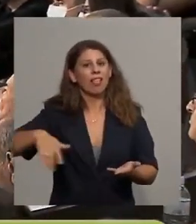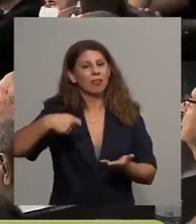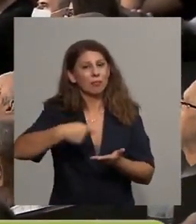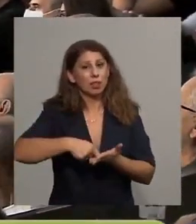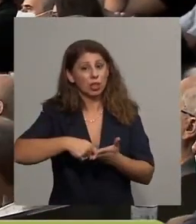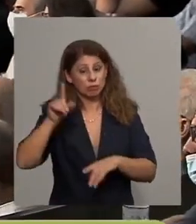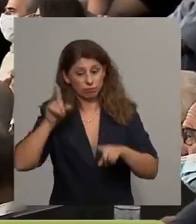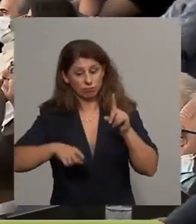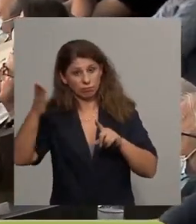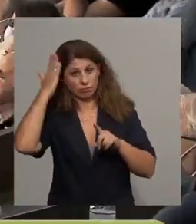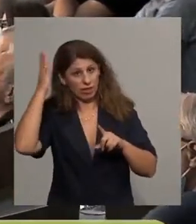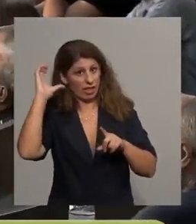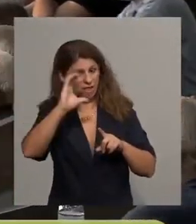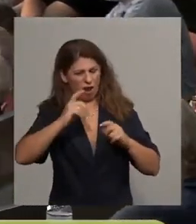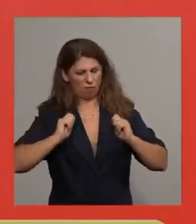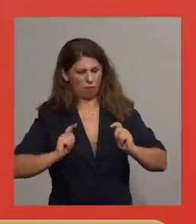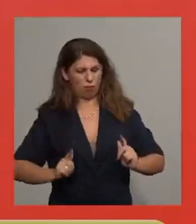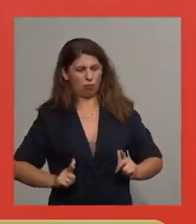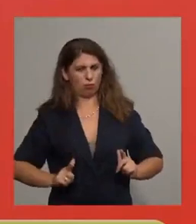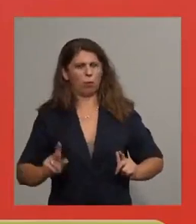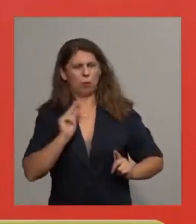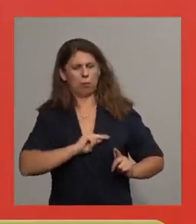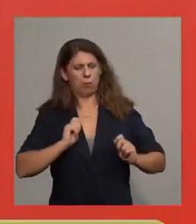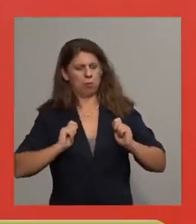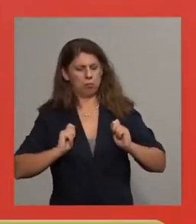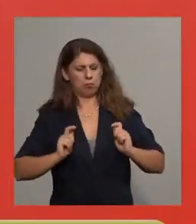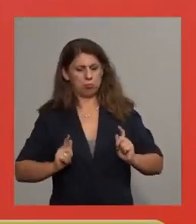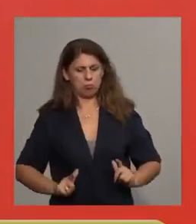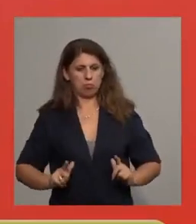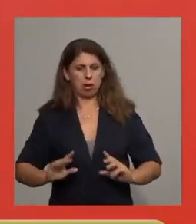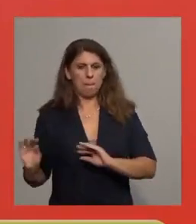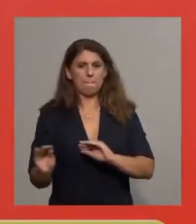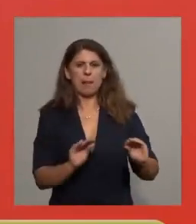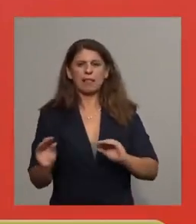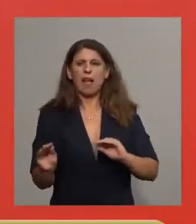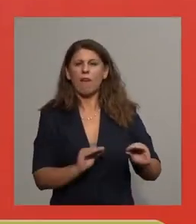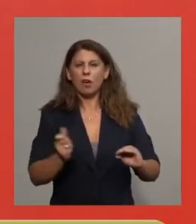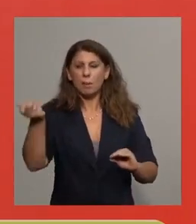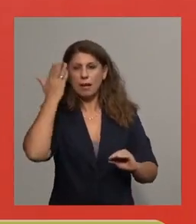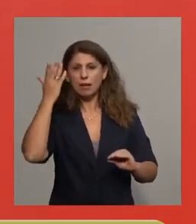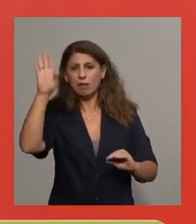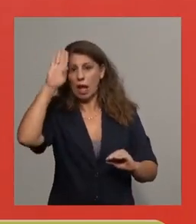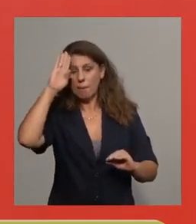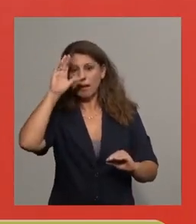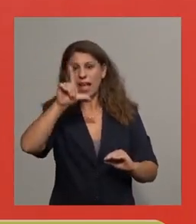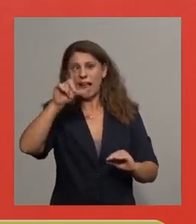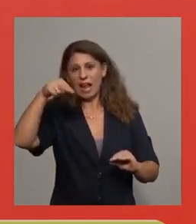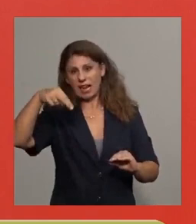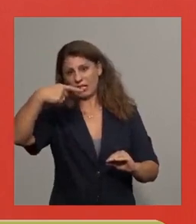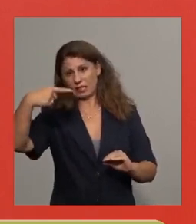ενώ τμήματα του κεφαλαίου θησαυρίζουν από τη μεταφορά του πανάκριβου αμερικάνικου